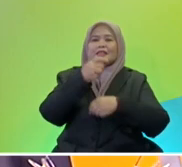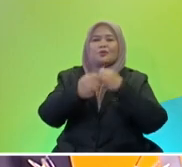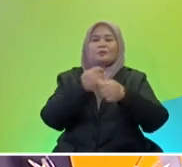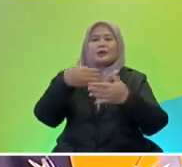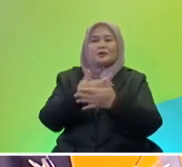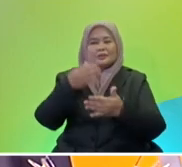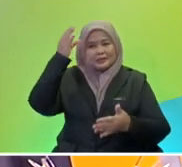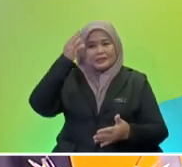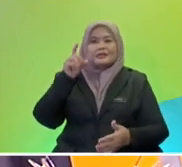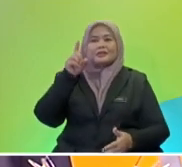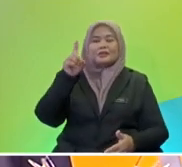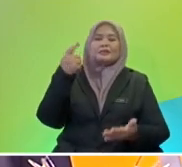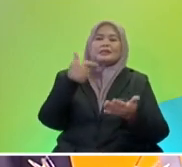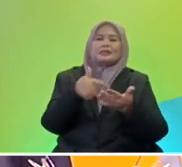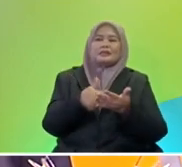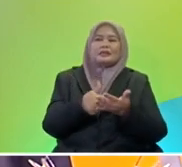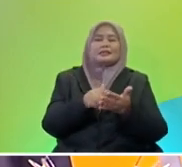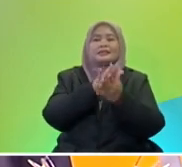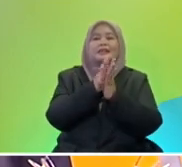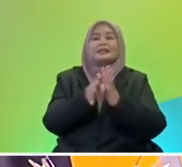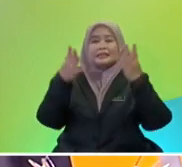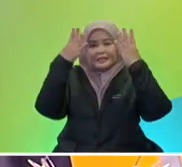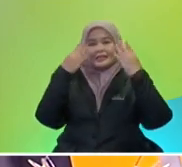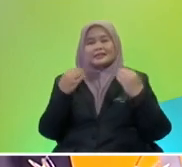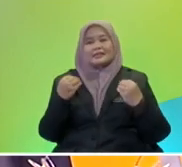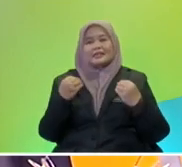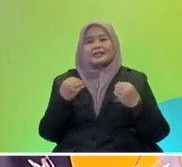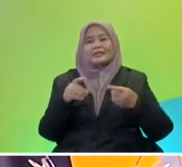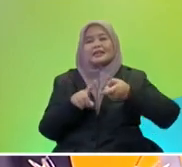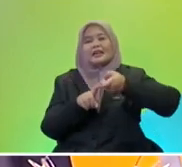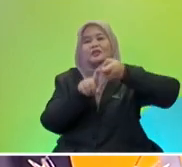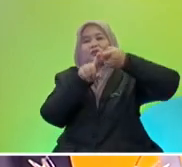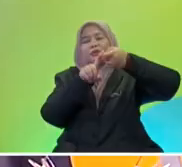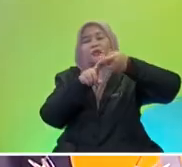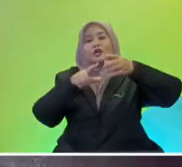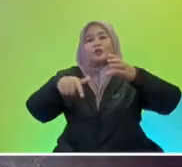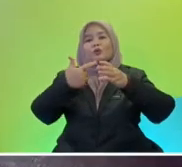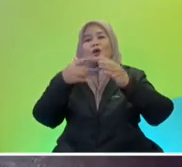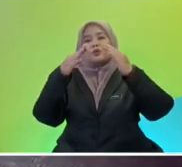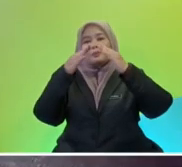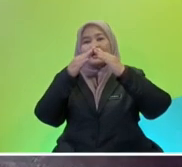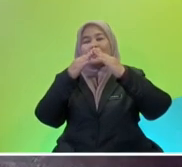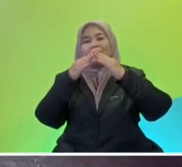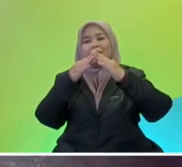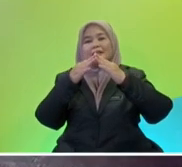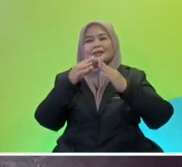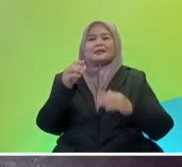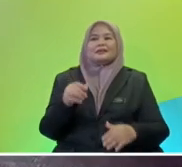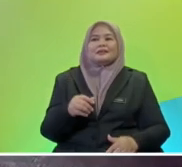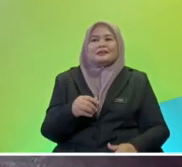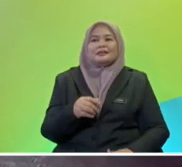satu lagi yang selalu dijadikan hiasan yang digantung di luar rumah yaitu tanglung